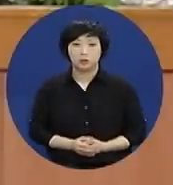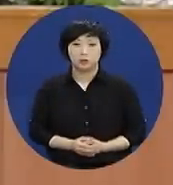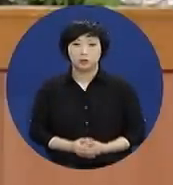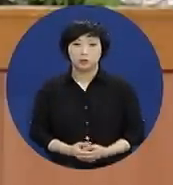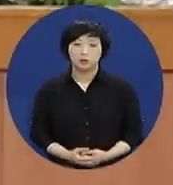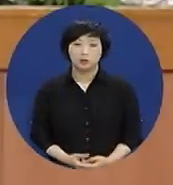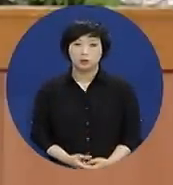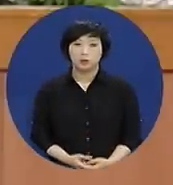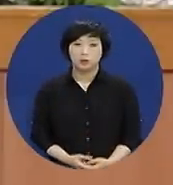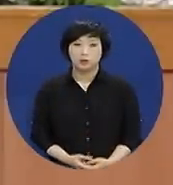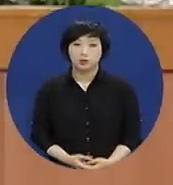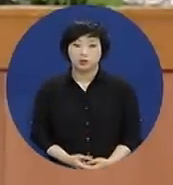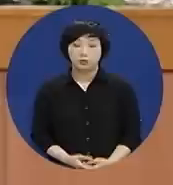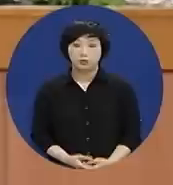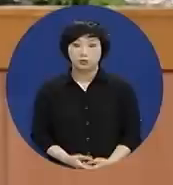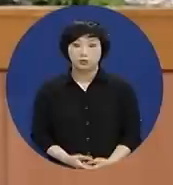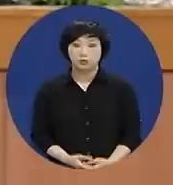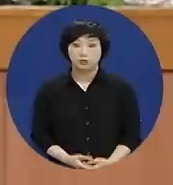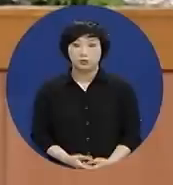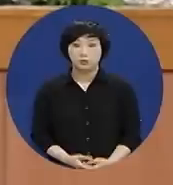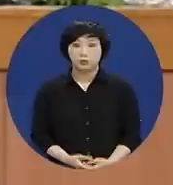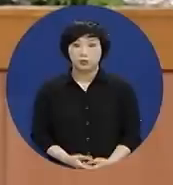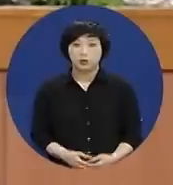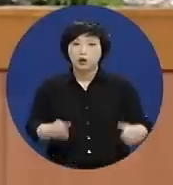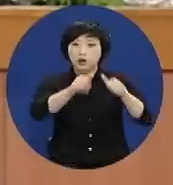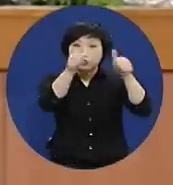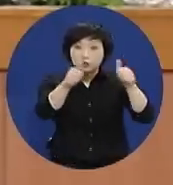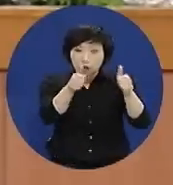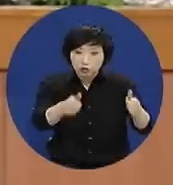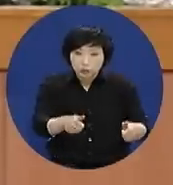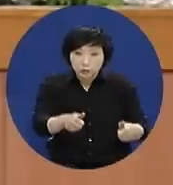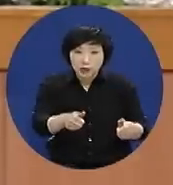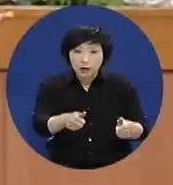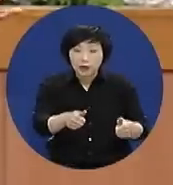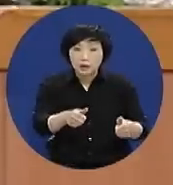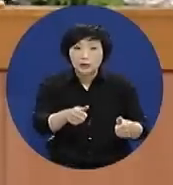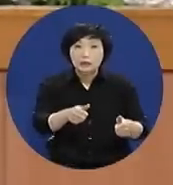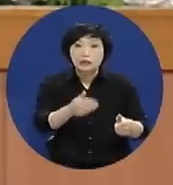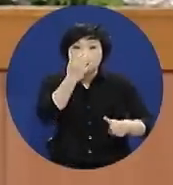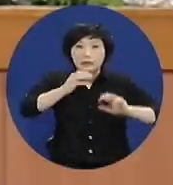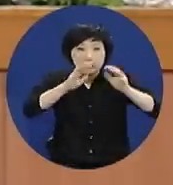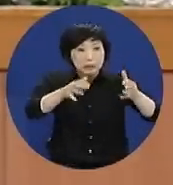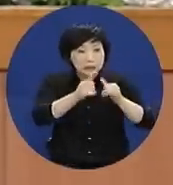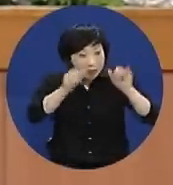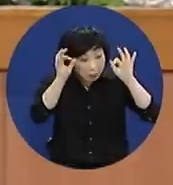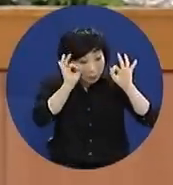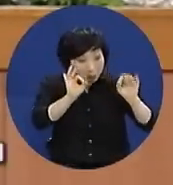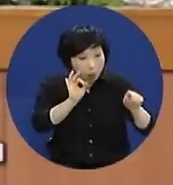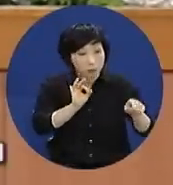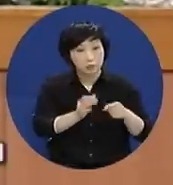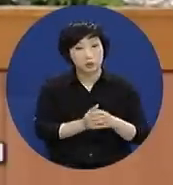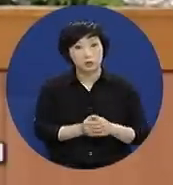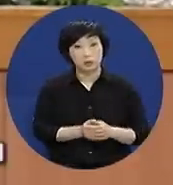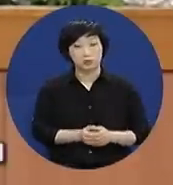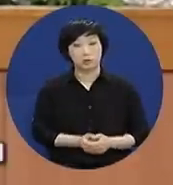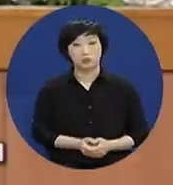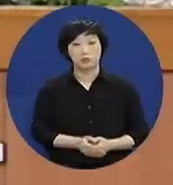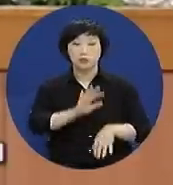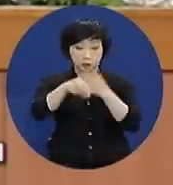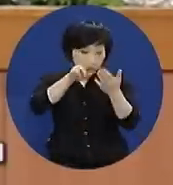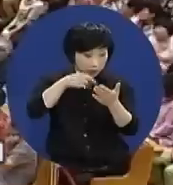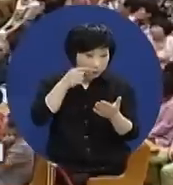12崇拝ついてこう言っています読んで